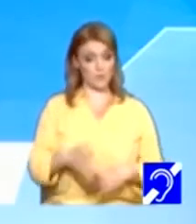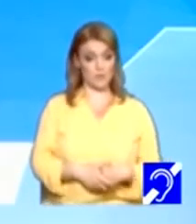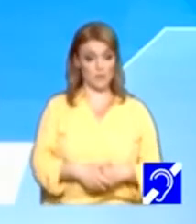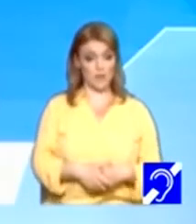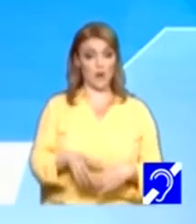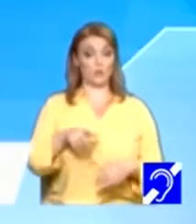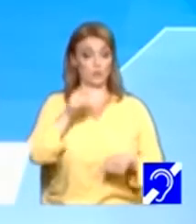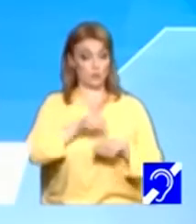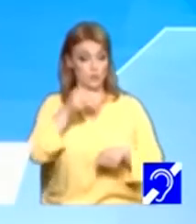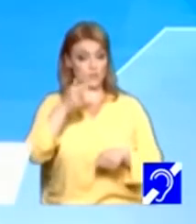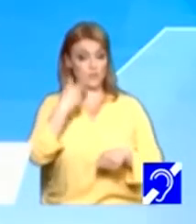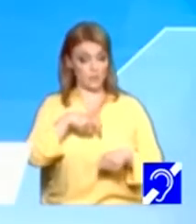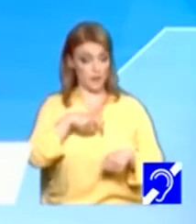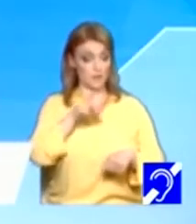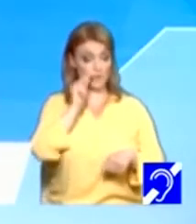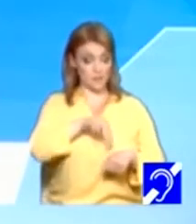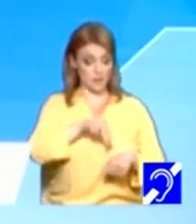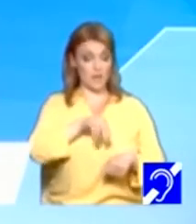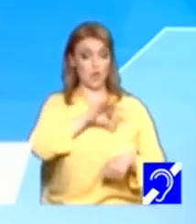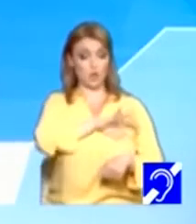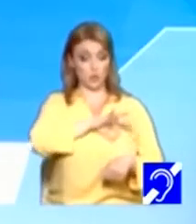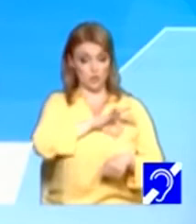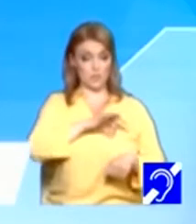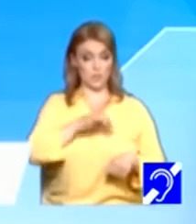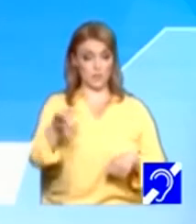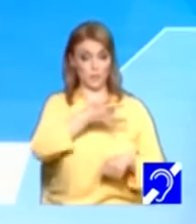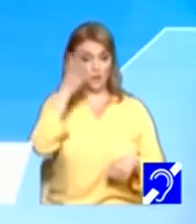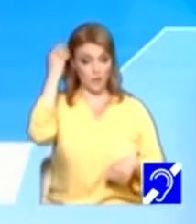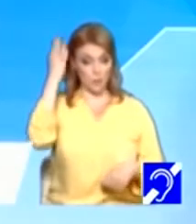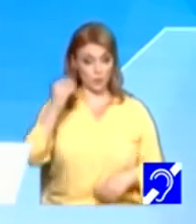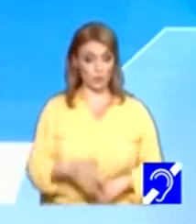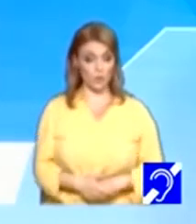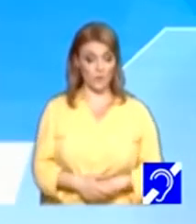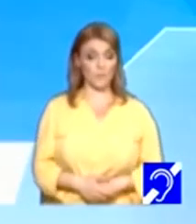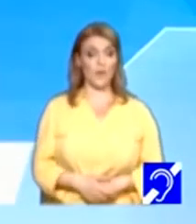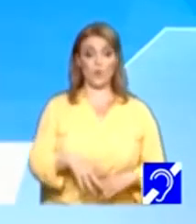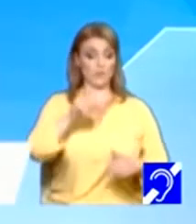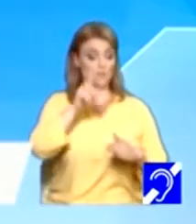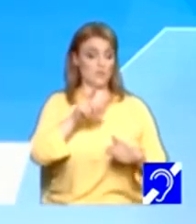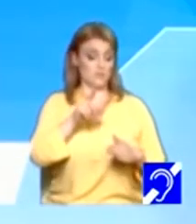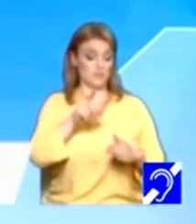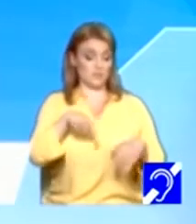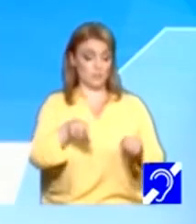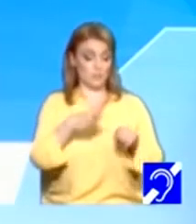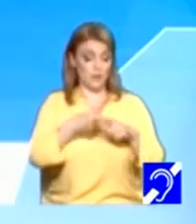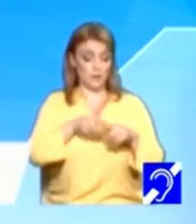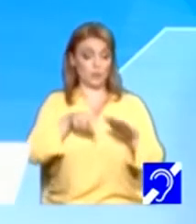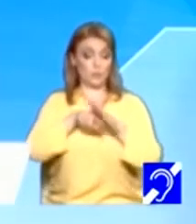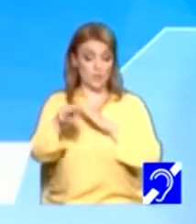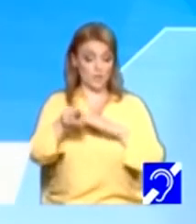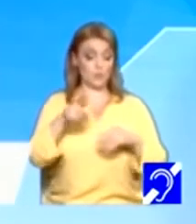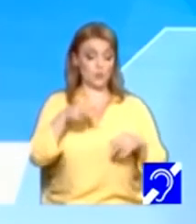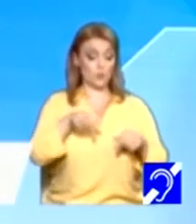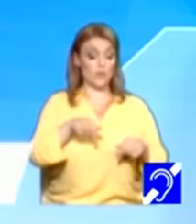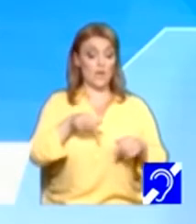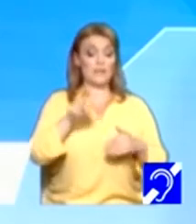cauza justiției din Republica Moldova, se simte persecutat și nu are încredere în acest sistem de justiție. Asta stă la baza